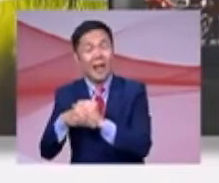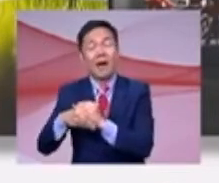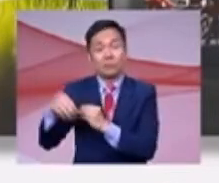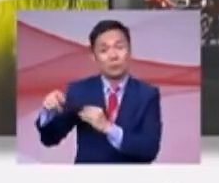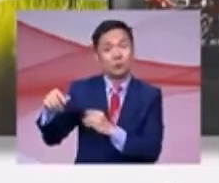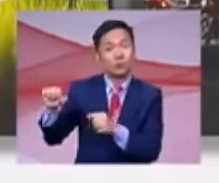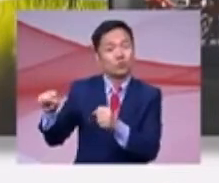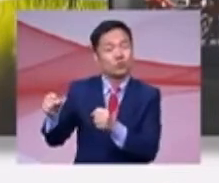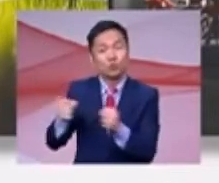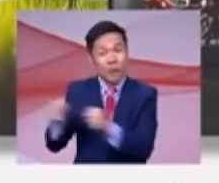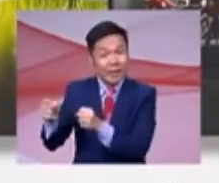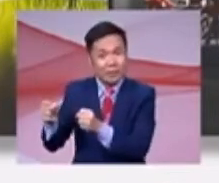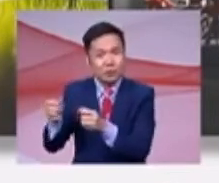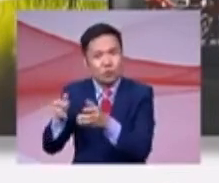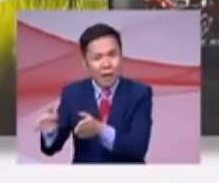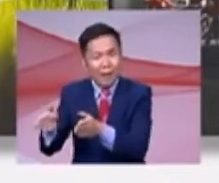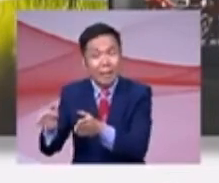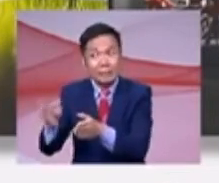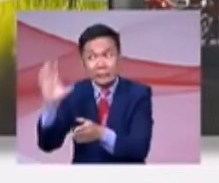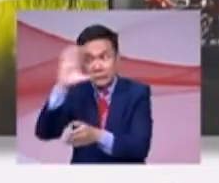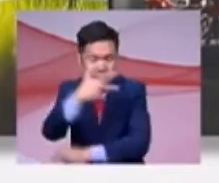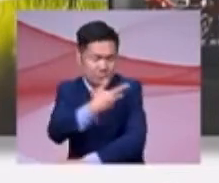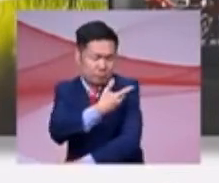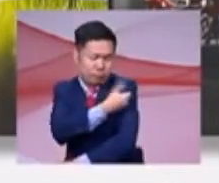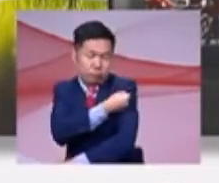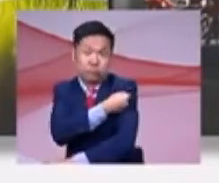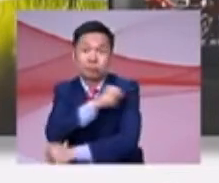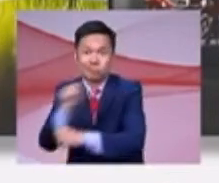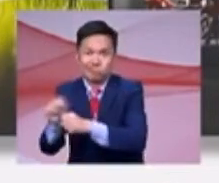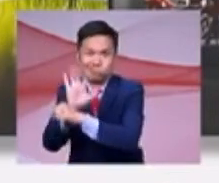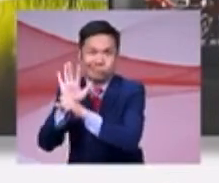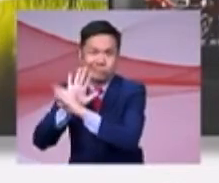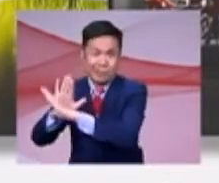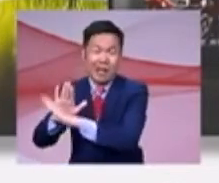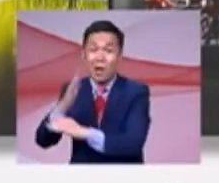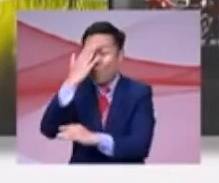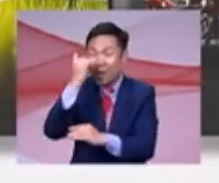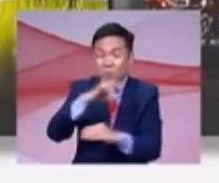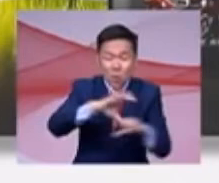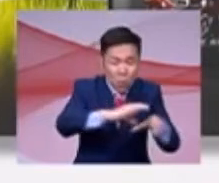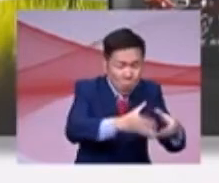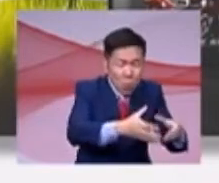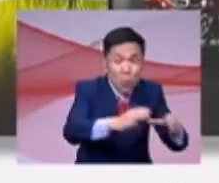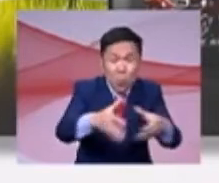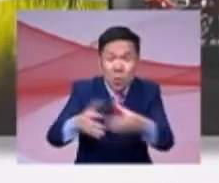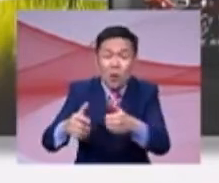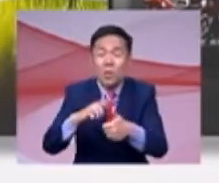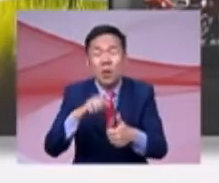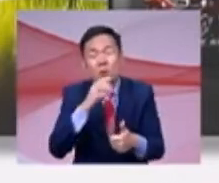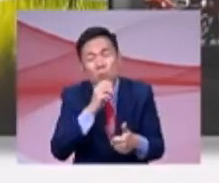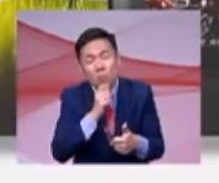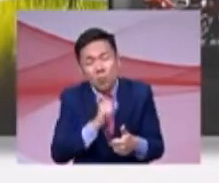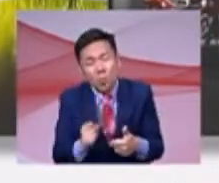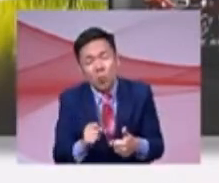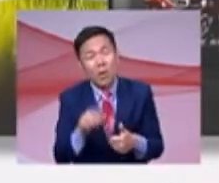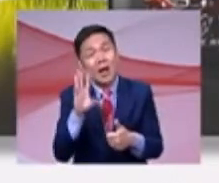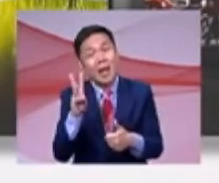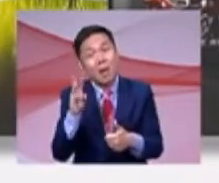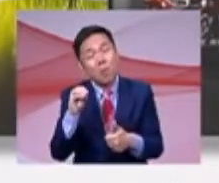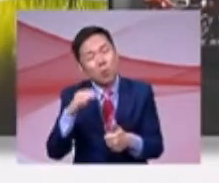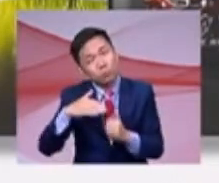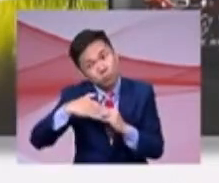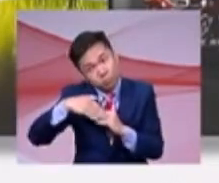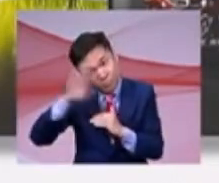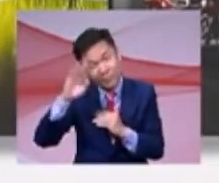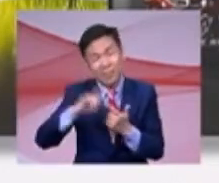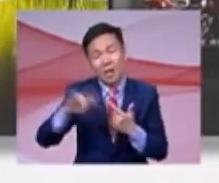vaksin. Yang keempat ialah kita kena melindungi kumpulan-kumpulan rentan. Contohnya mereka yang berusia 60 tahun ke atas, mereka